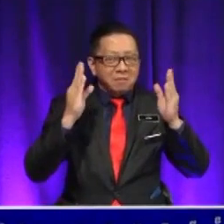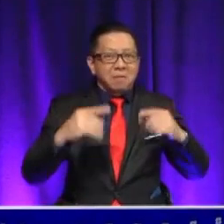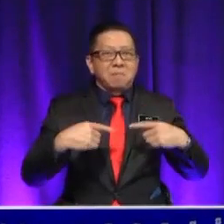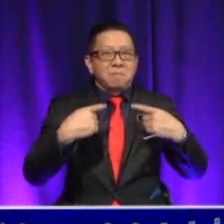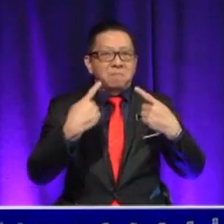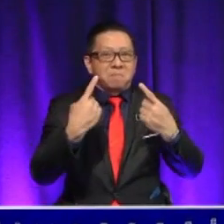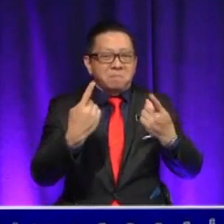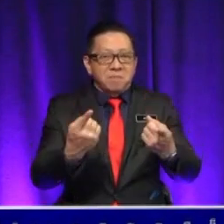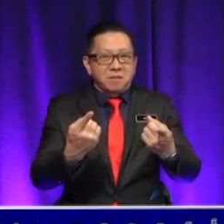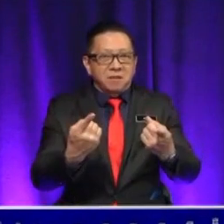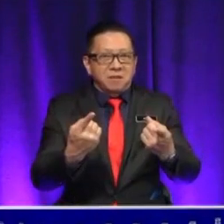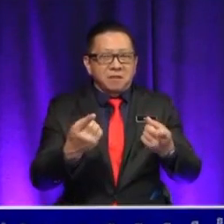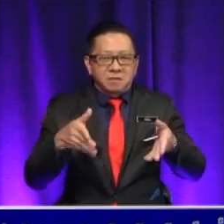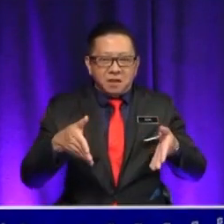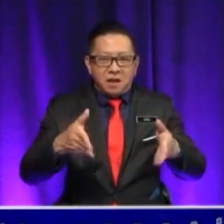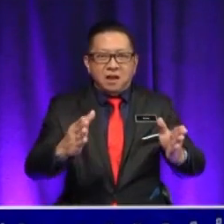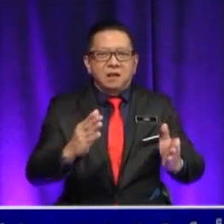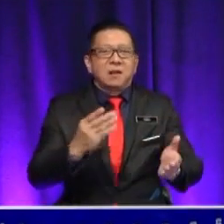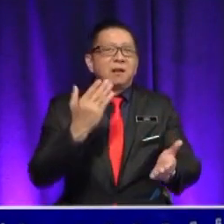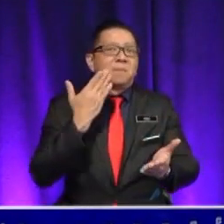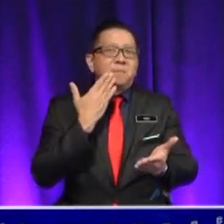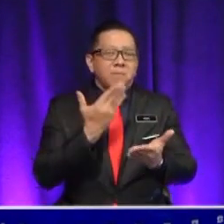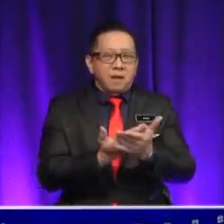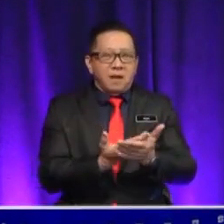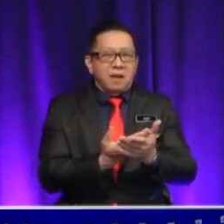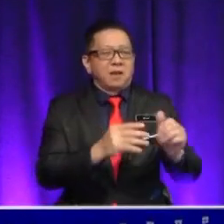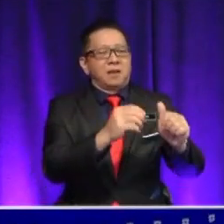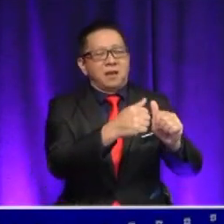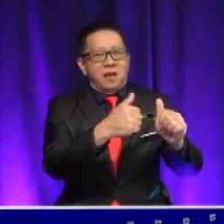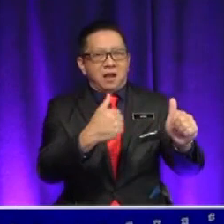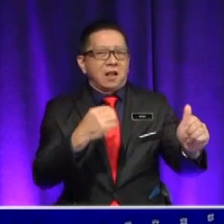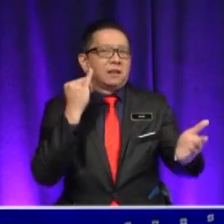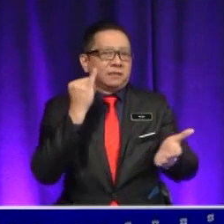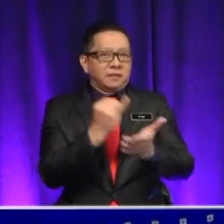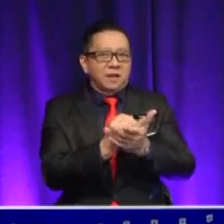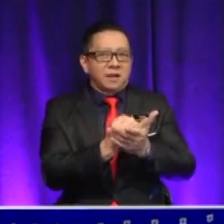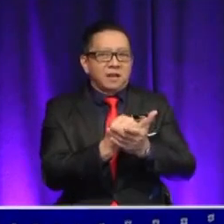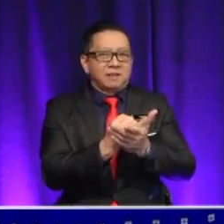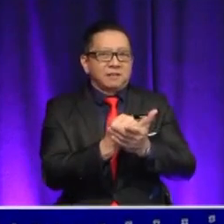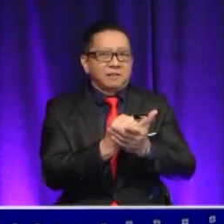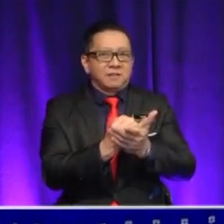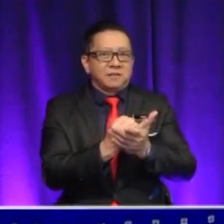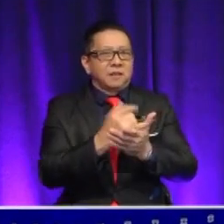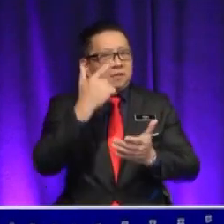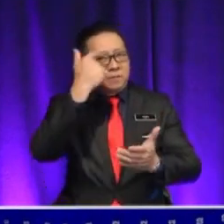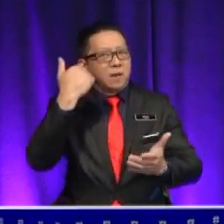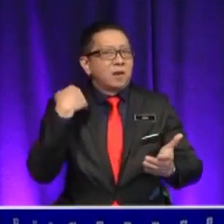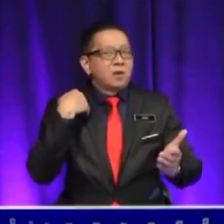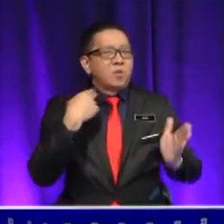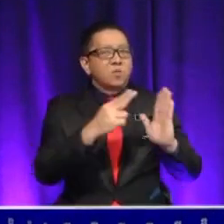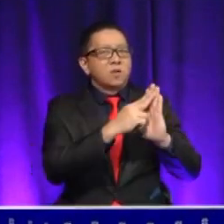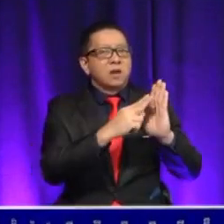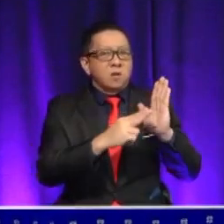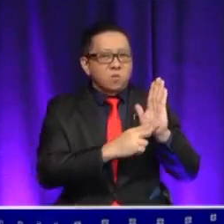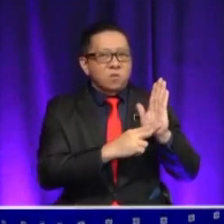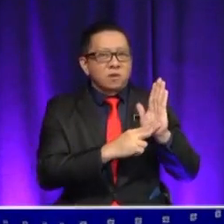kesalahan ataupun melakukan apa saja persengketaan, okey, kerana di Malaysia kita ada undang-undang. Macam di sekolah